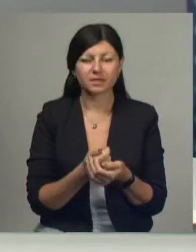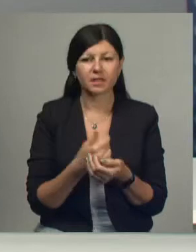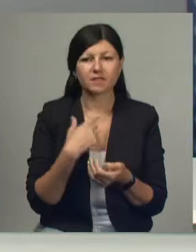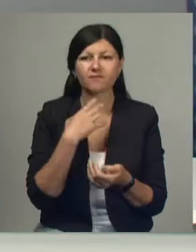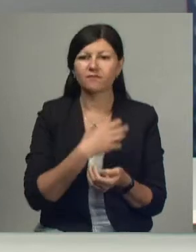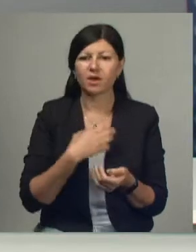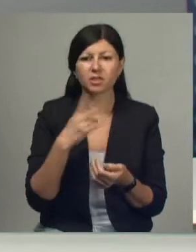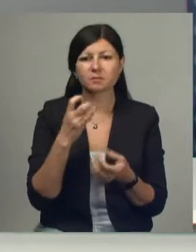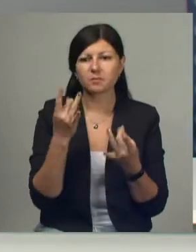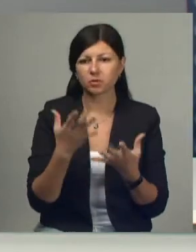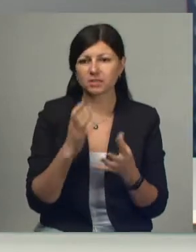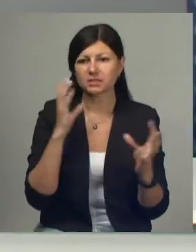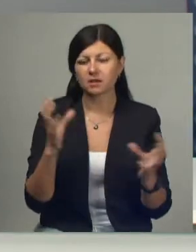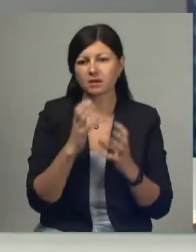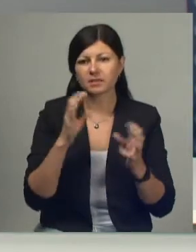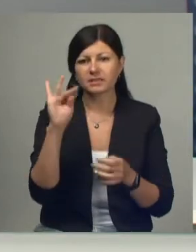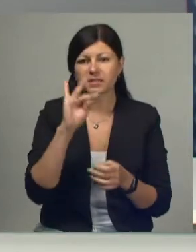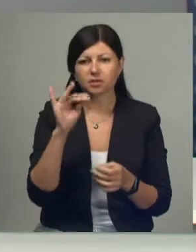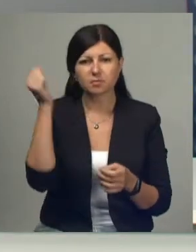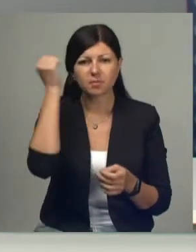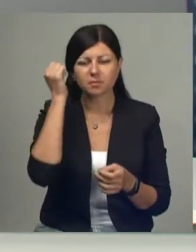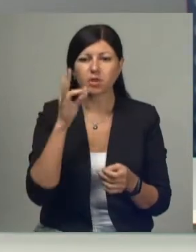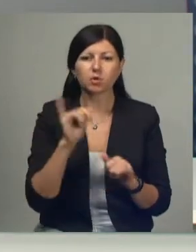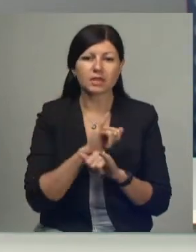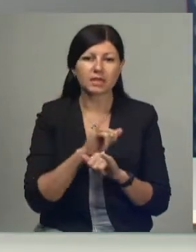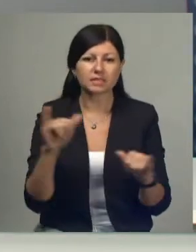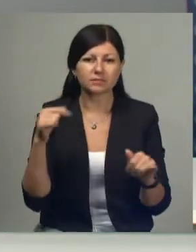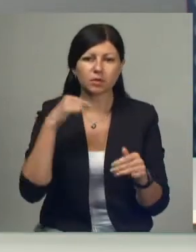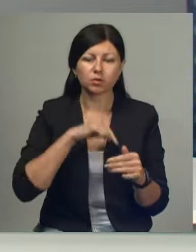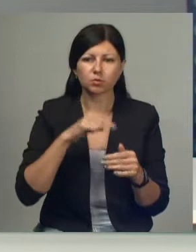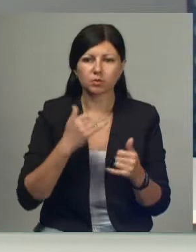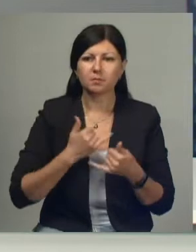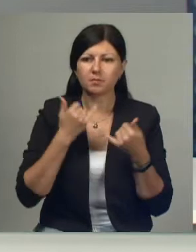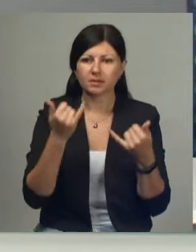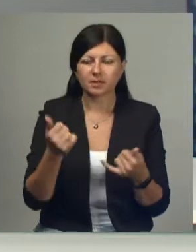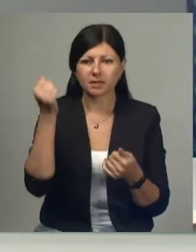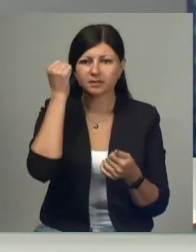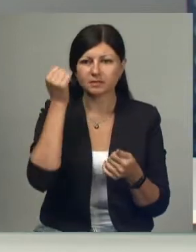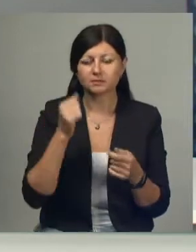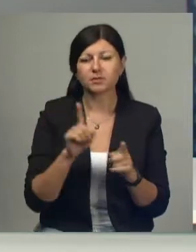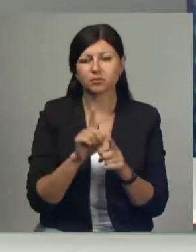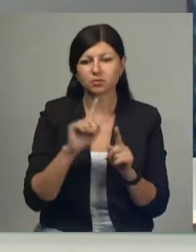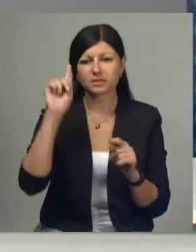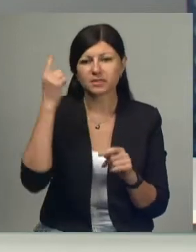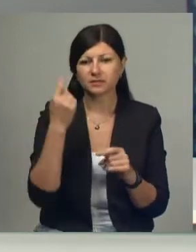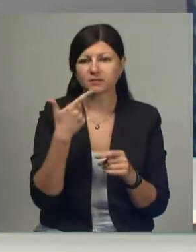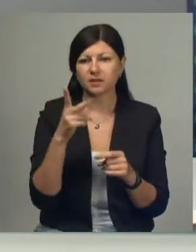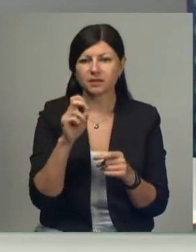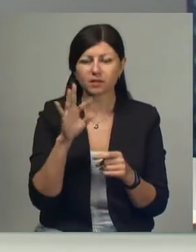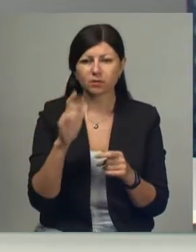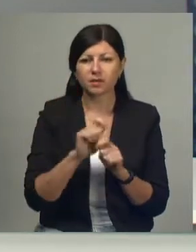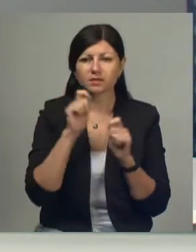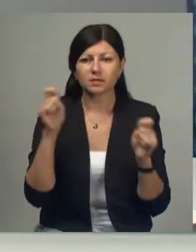Нам важно не просто сохранение исторической памяти, но и развитие духа патриотизма. Инициатива главы региона Вячеслава Гладкова об